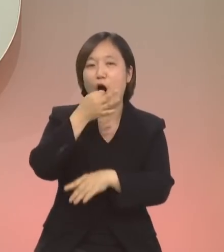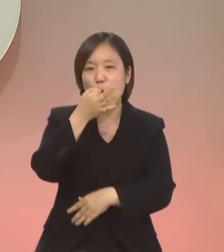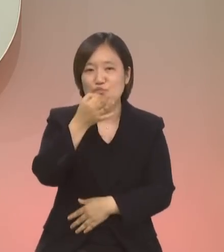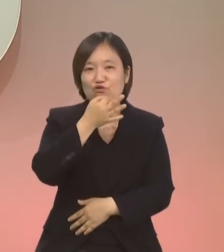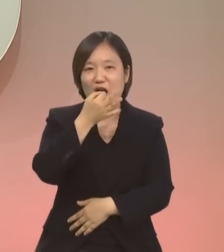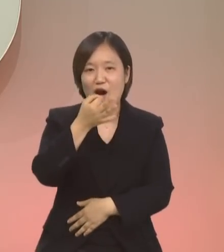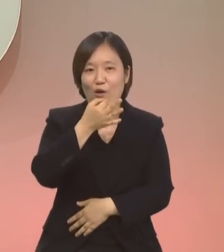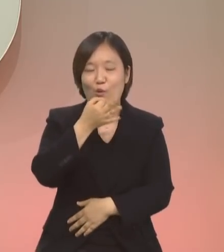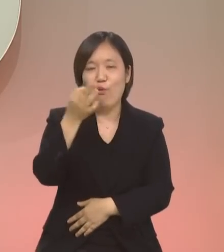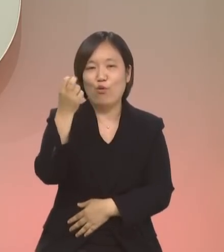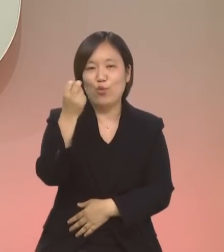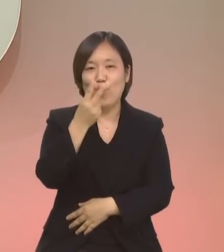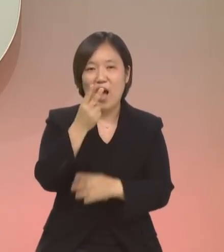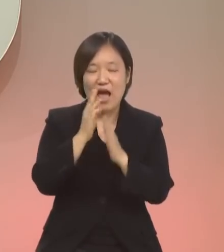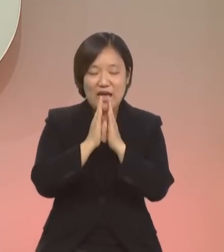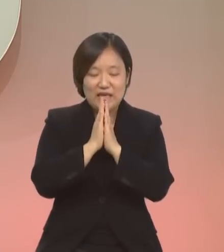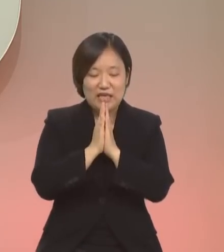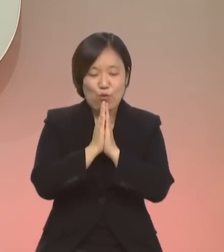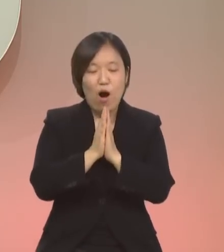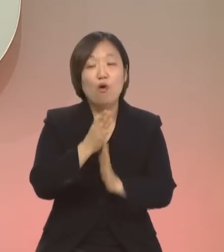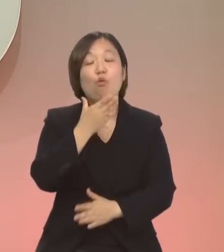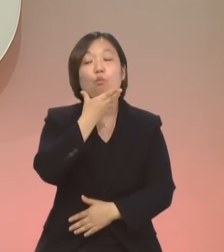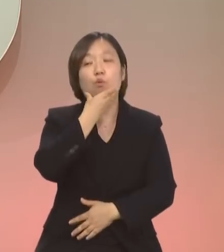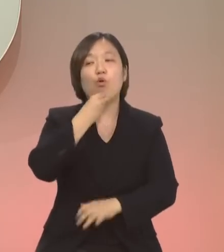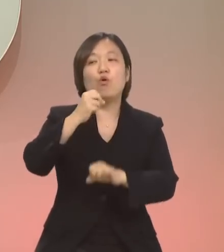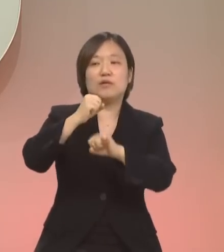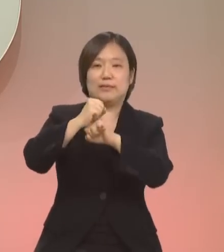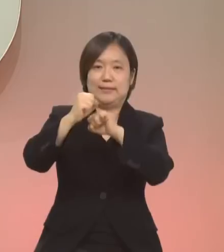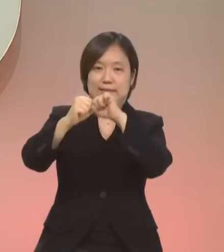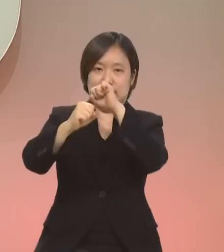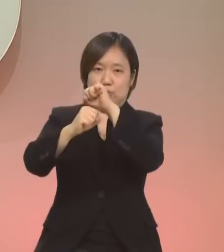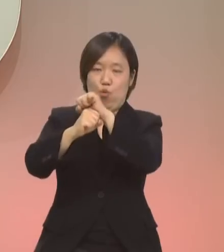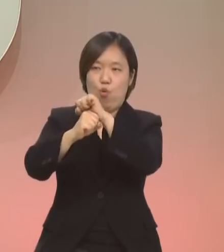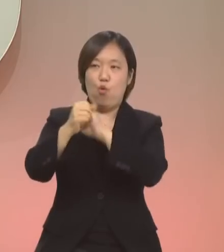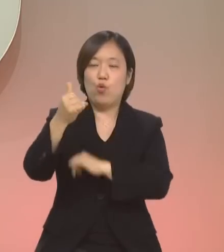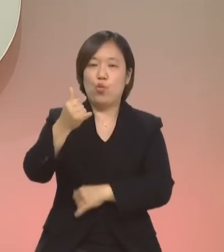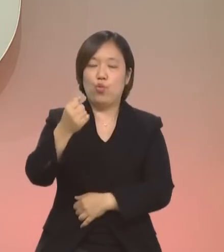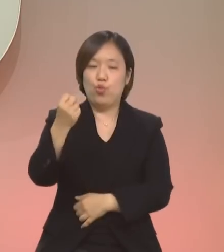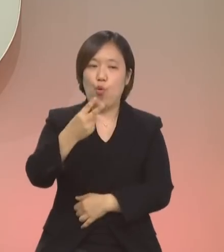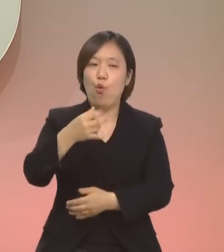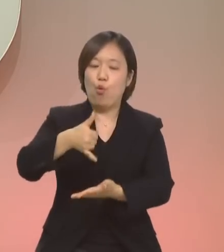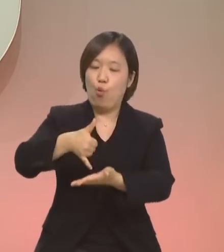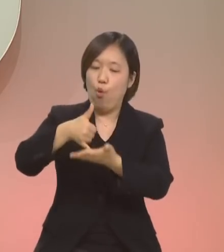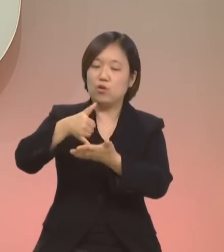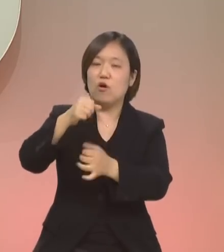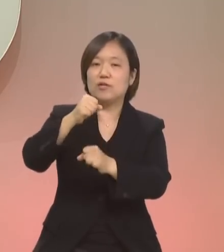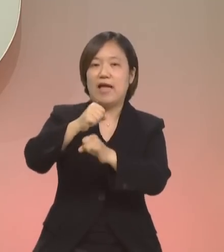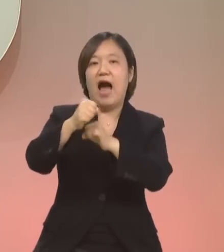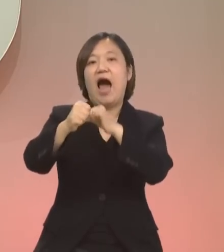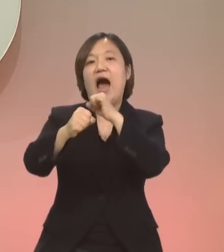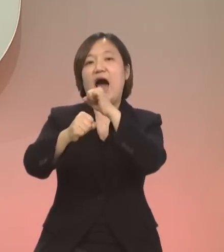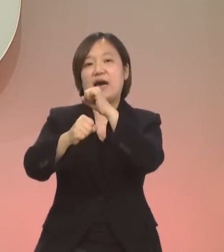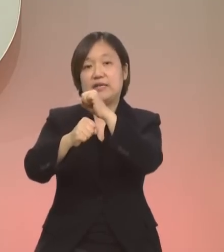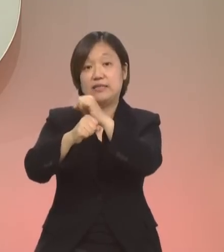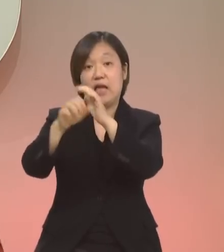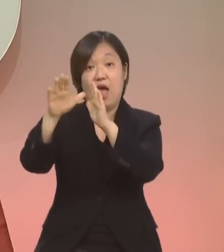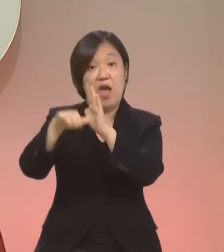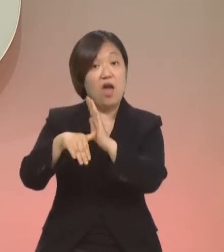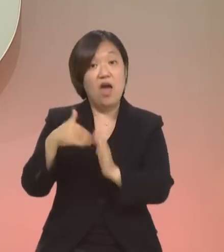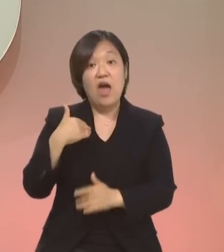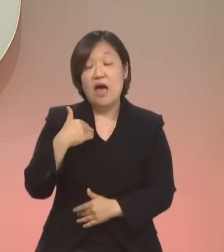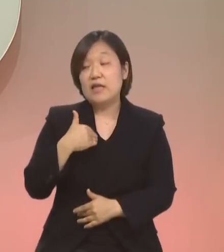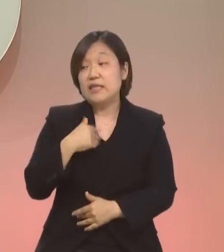염불하고 그렇게 복을 짓고 그렇게 공덕을 닦아 나아가면서도 나잘 되게 해주세요